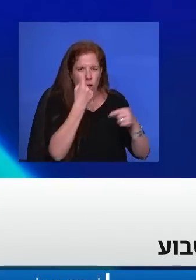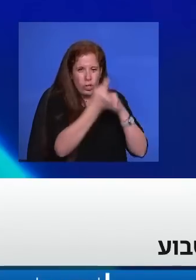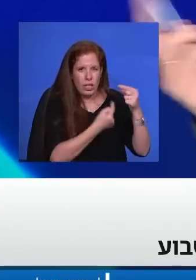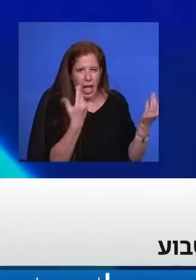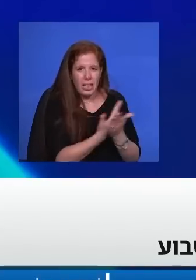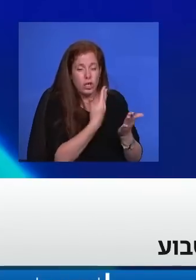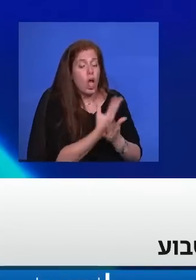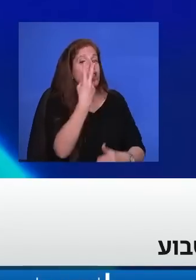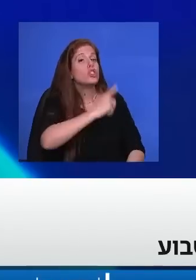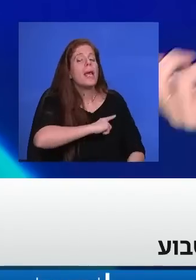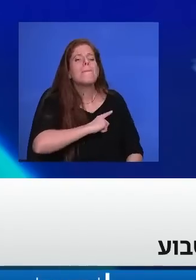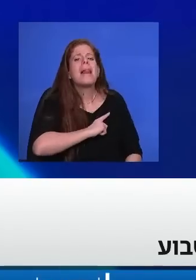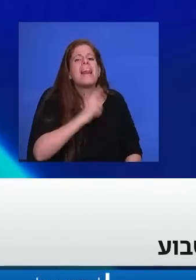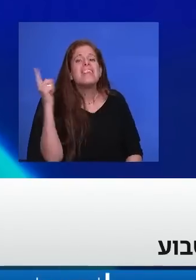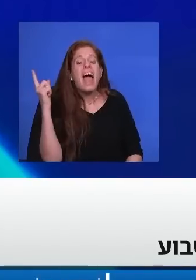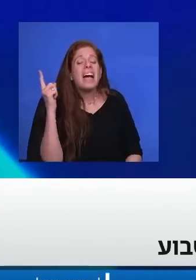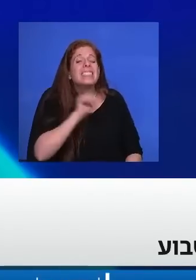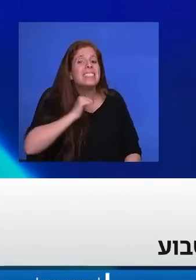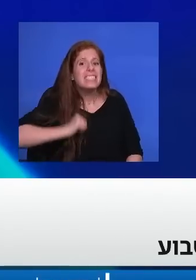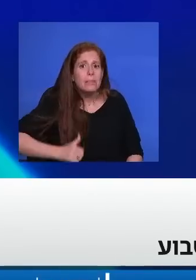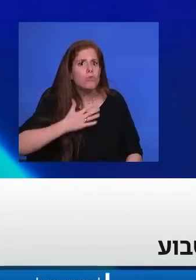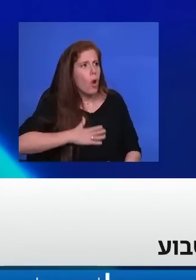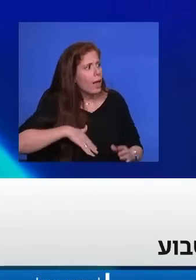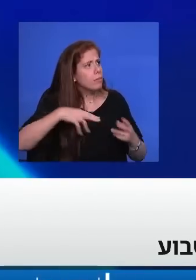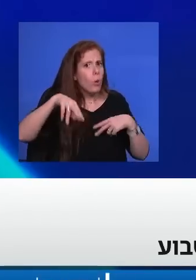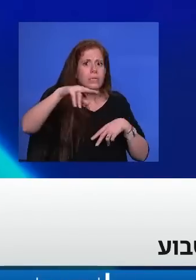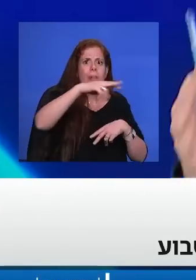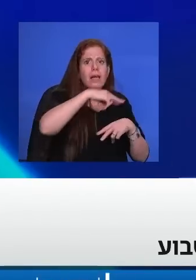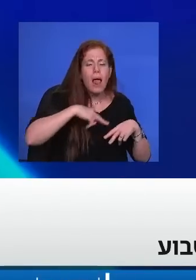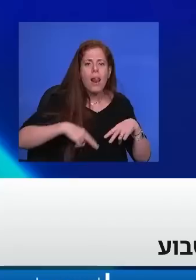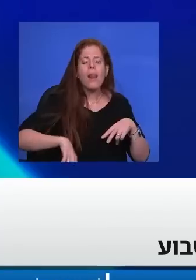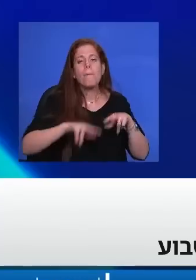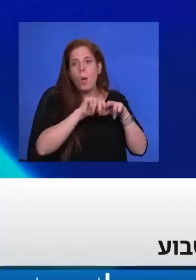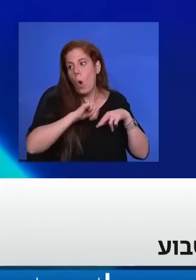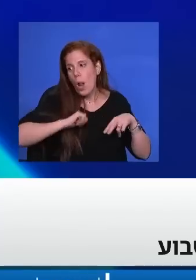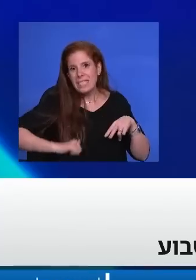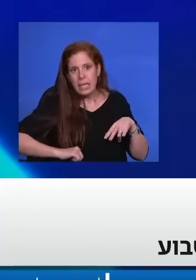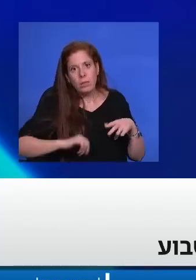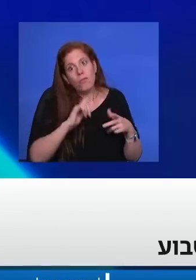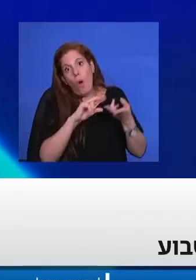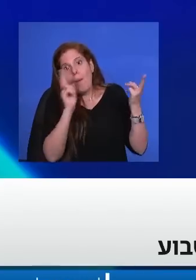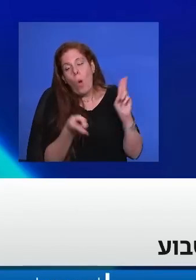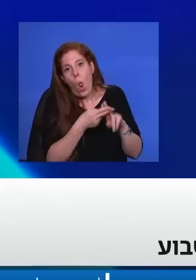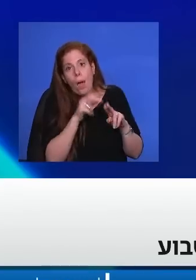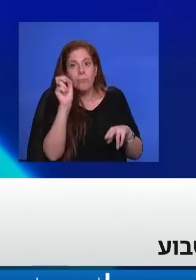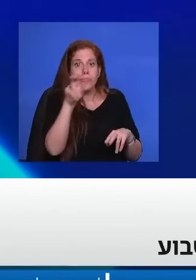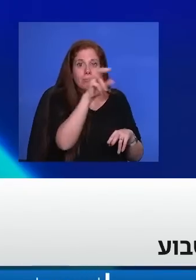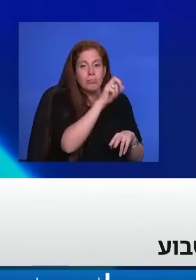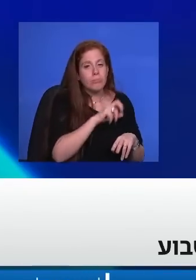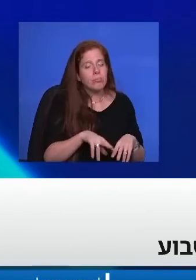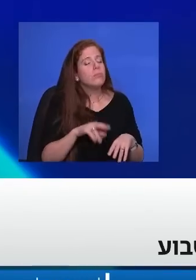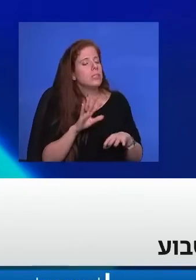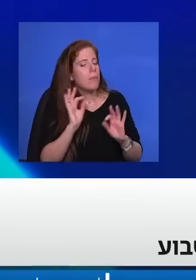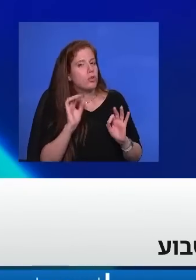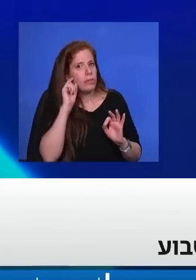2 מיליארד סינים שעומדים לטייל בכל רחבי סינים, לא בכל רחבי העולם. מוקד מאוד מרכזי לדאגה כרגע, גם